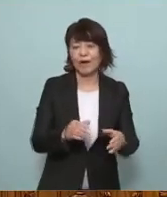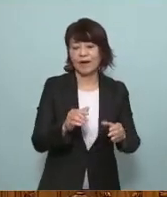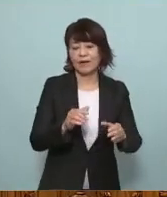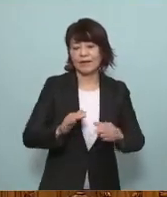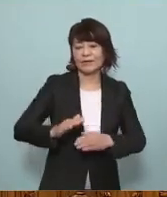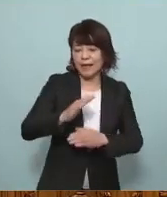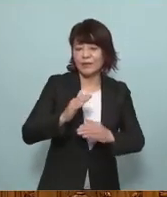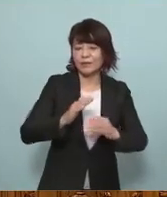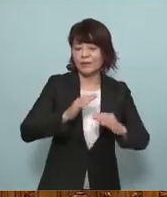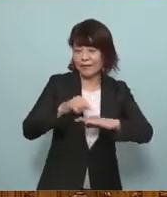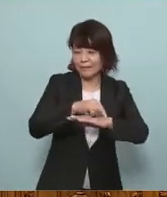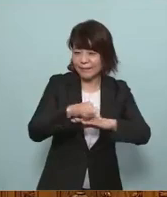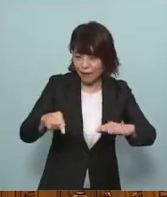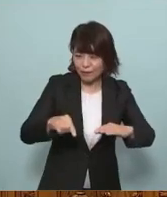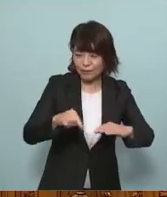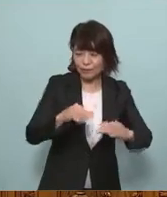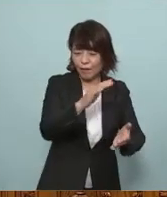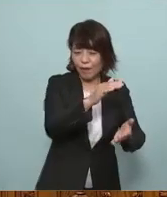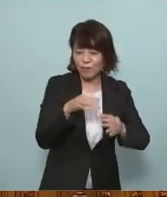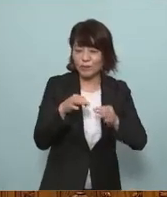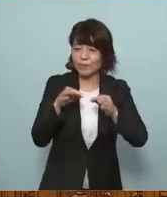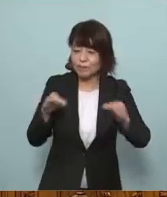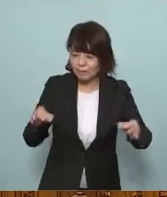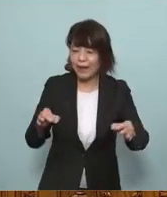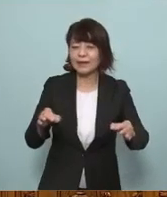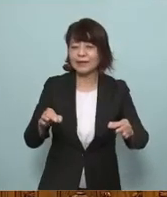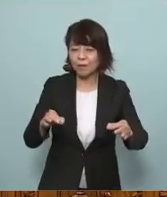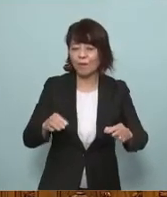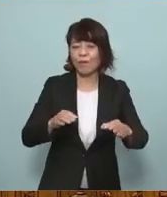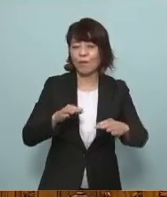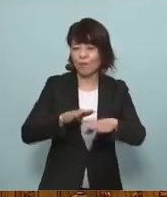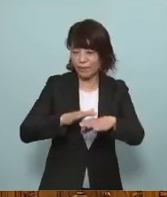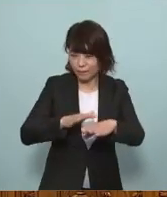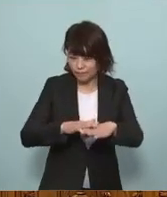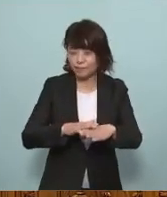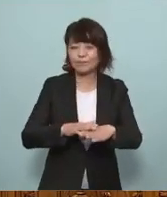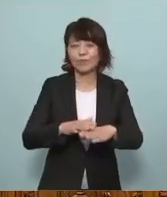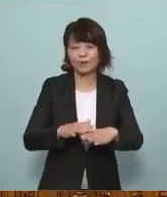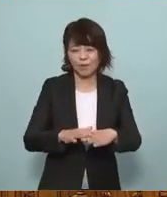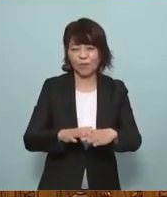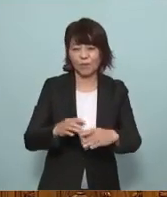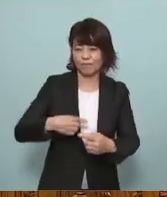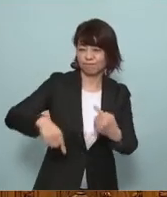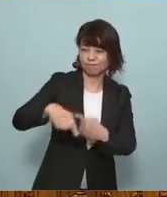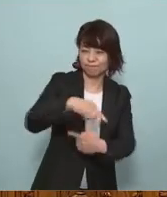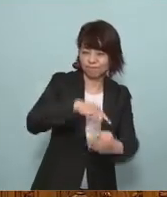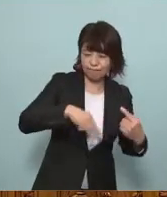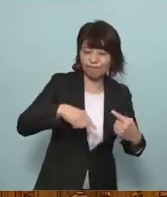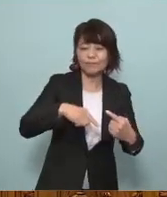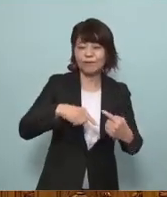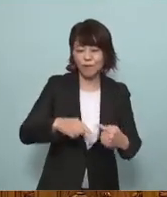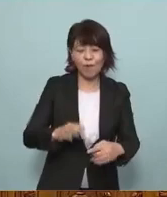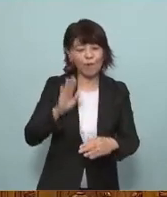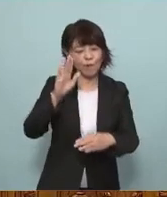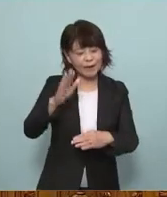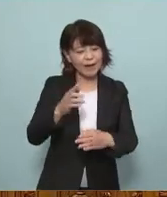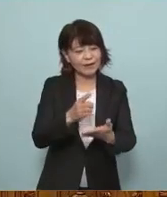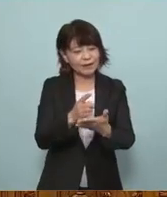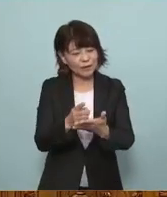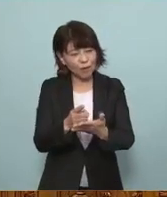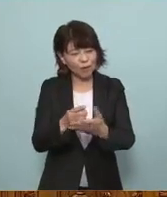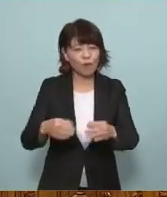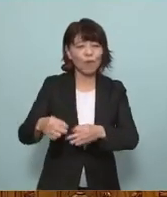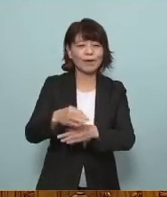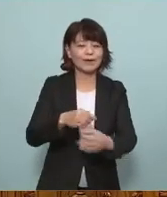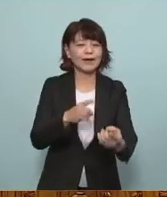両輪にした成長と分配の好循環を起動させる未来志向の経済対策としております。